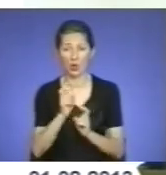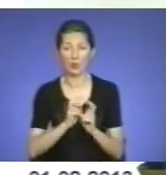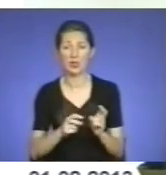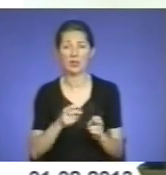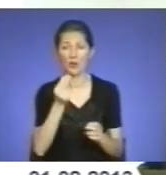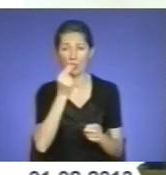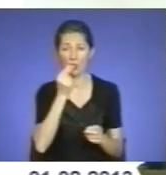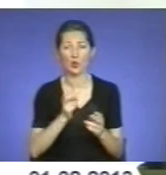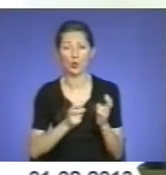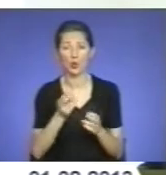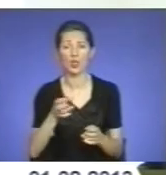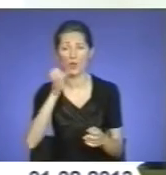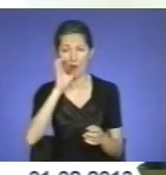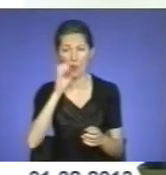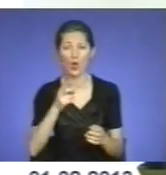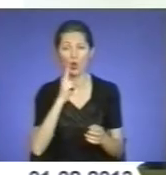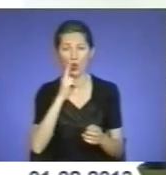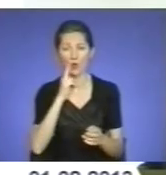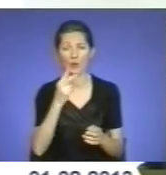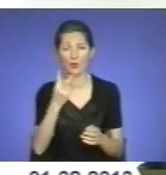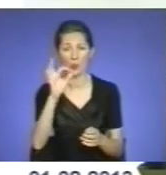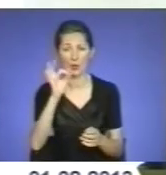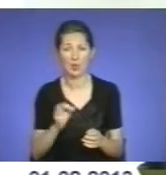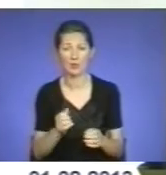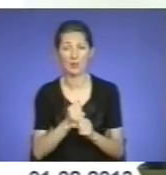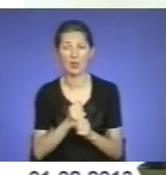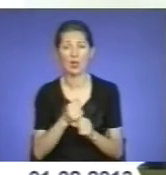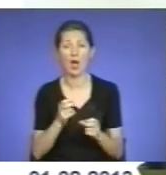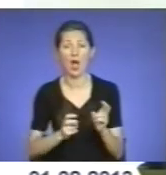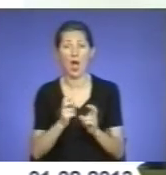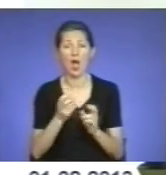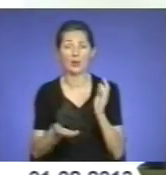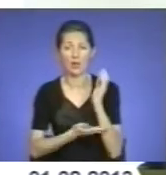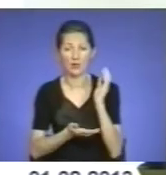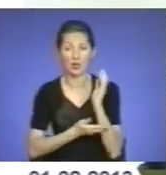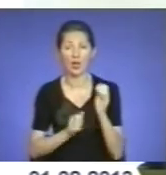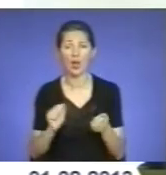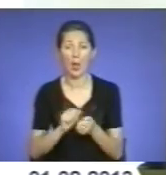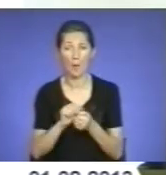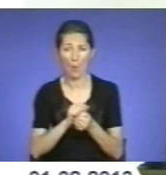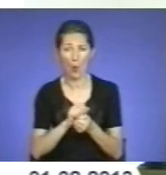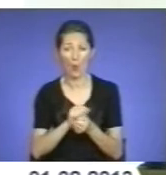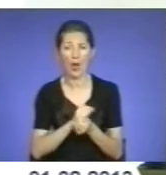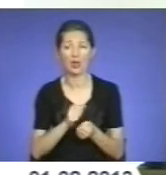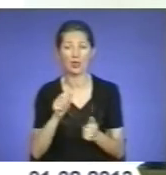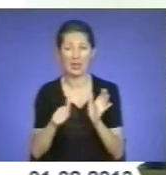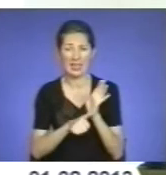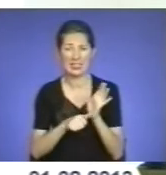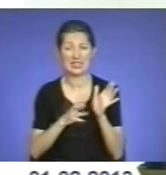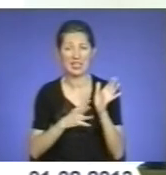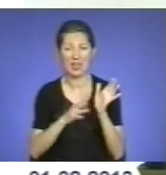виробів на 2,1%, виготовлені виробів з деревини, виробництві паперу та поліграфічної діяльності на